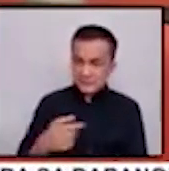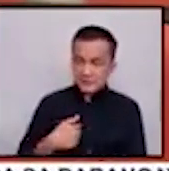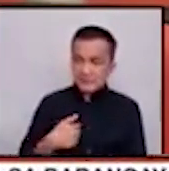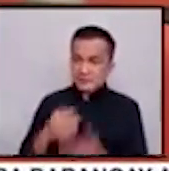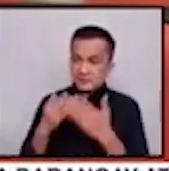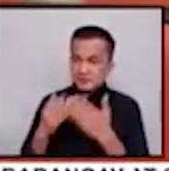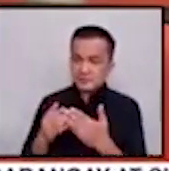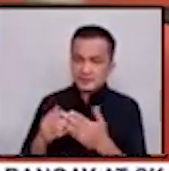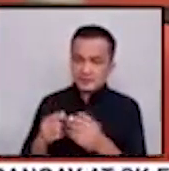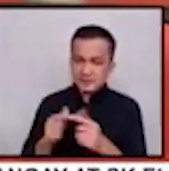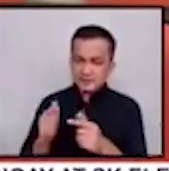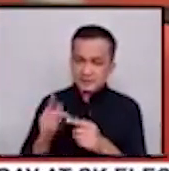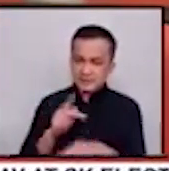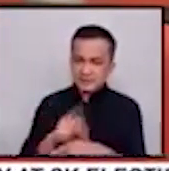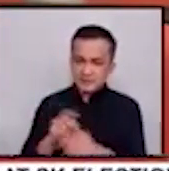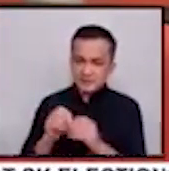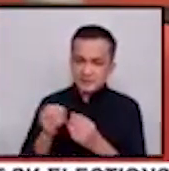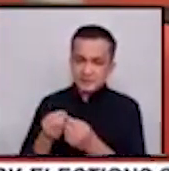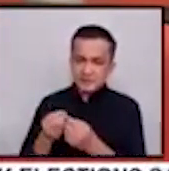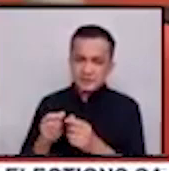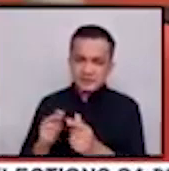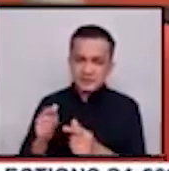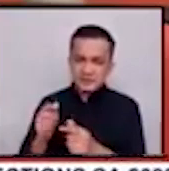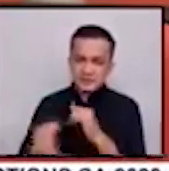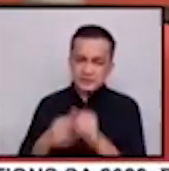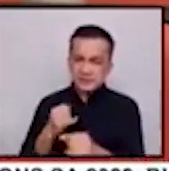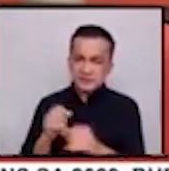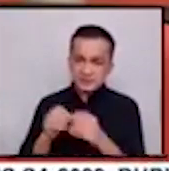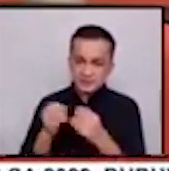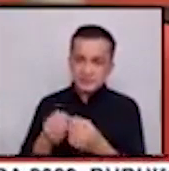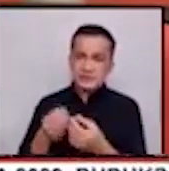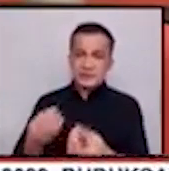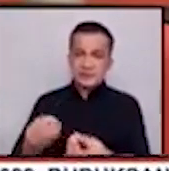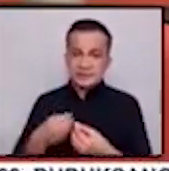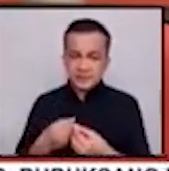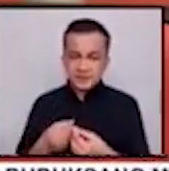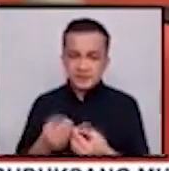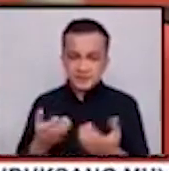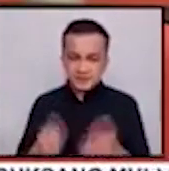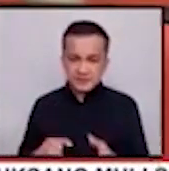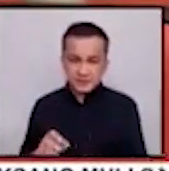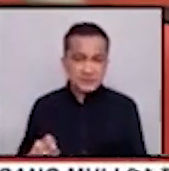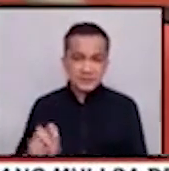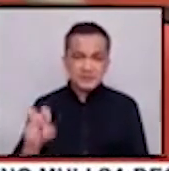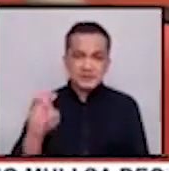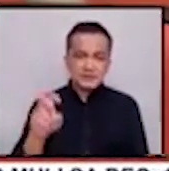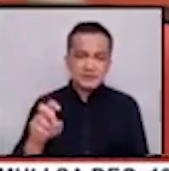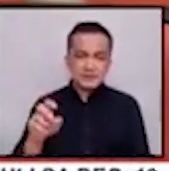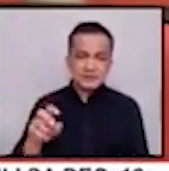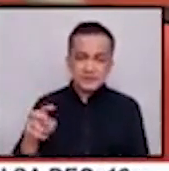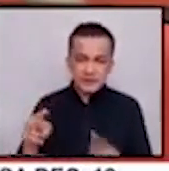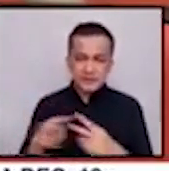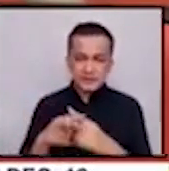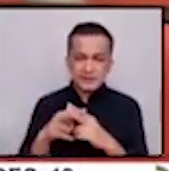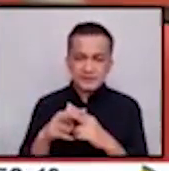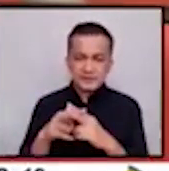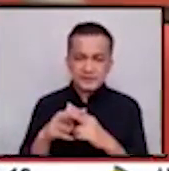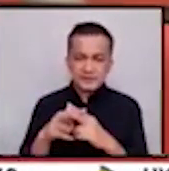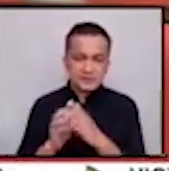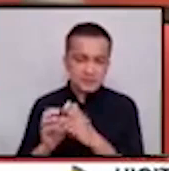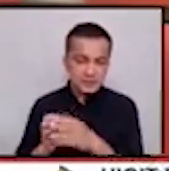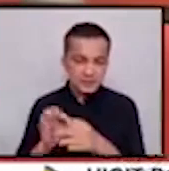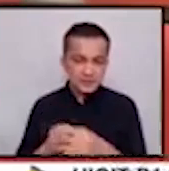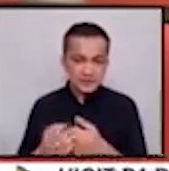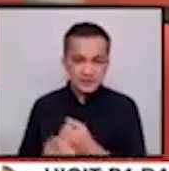and Mr. Grand International organization for giving me the chance to travel in Paris, the city of love. And